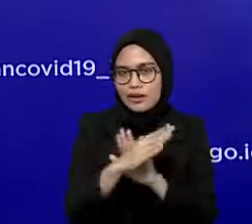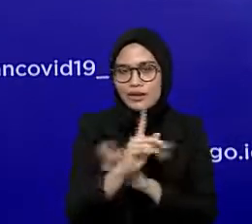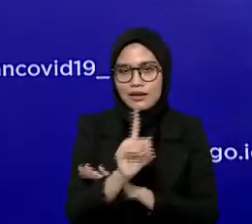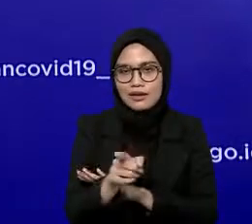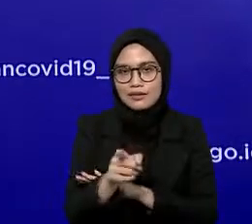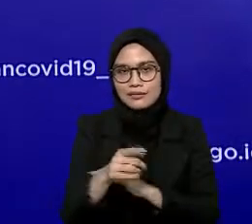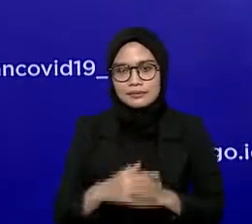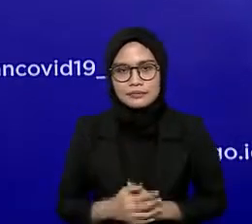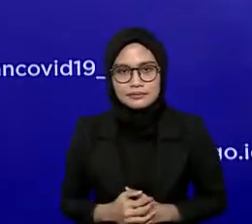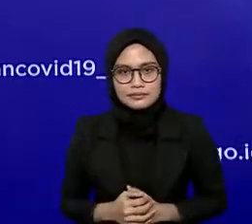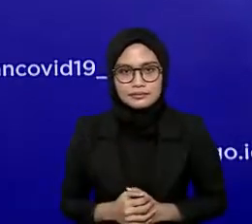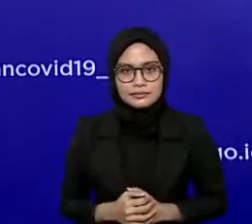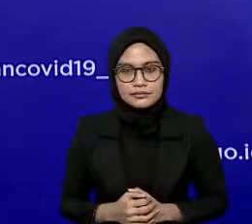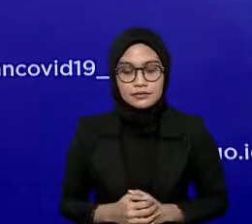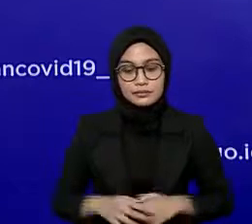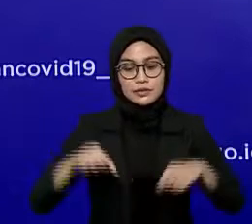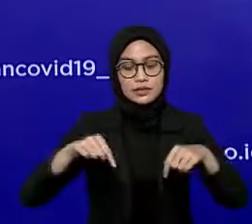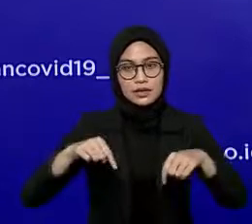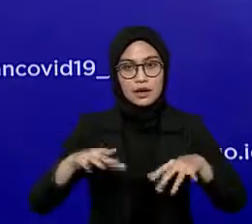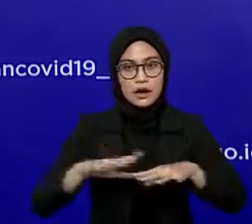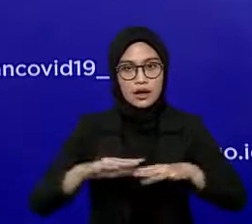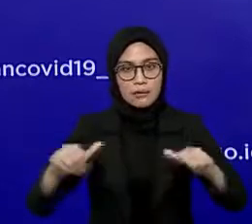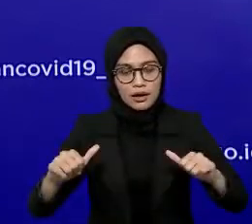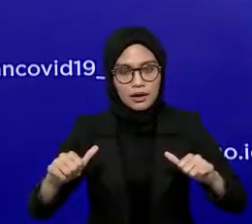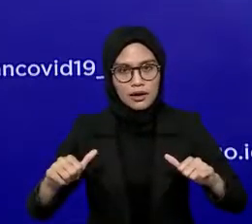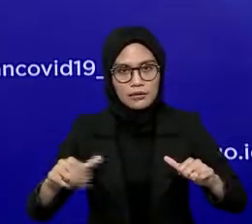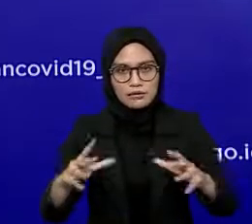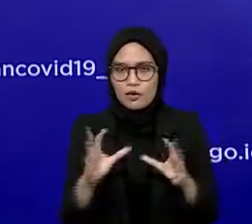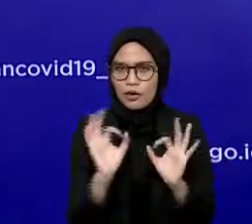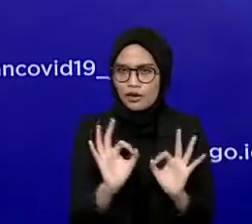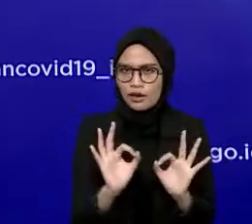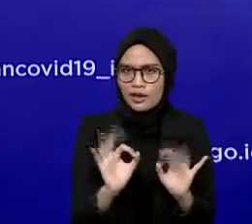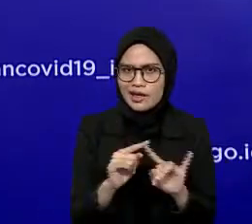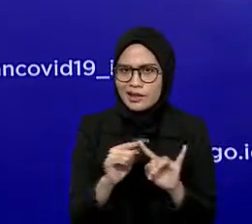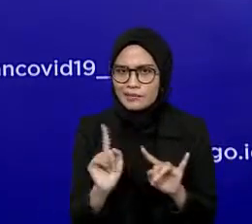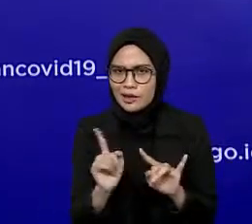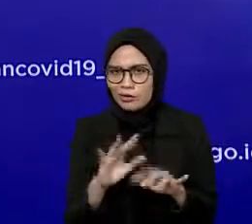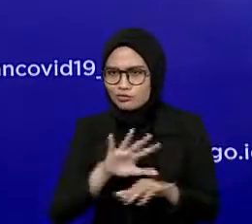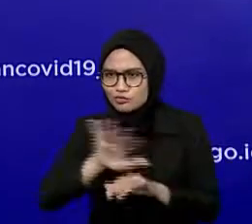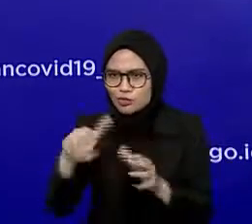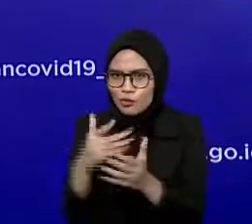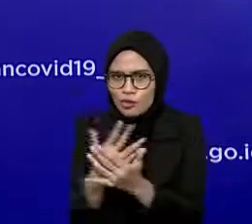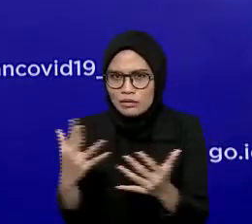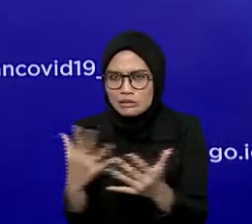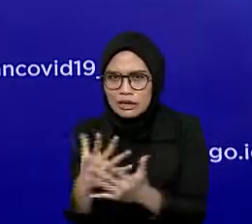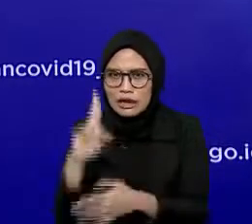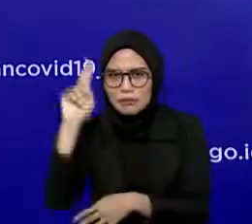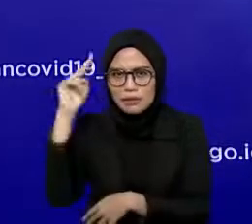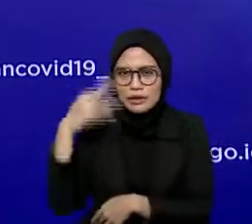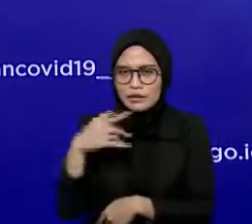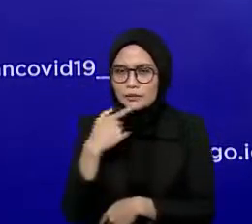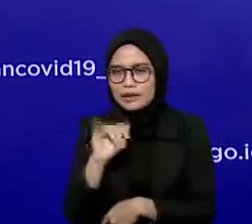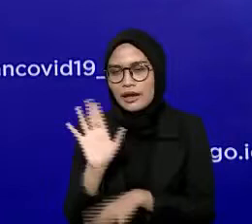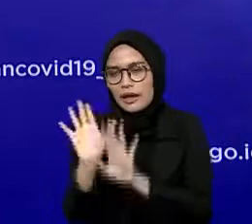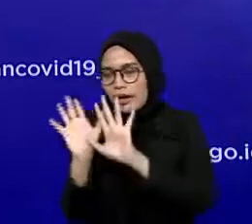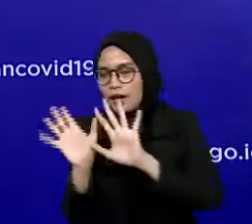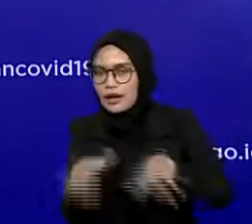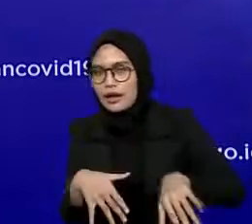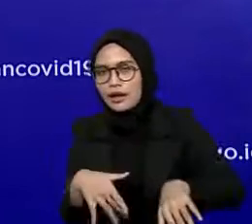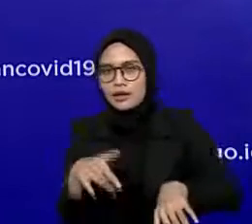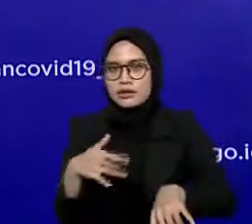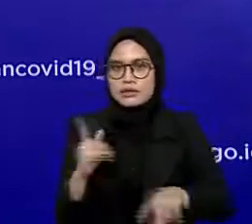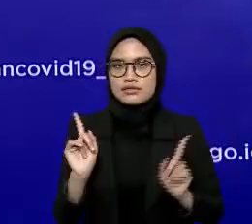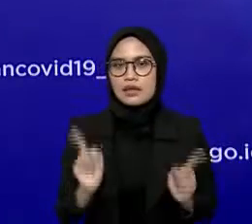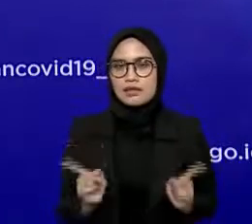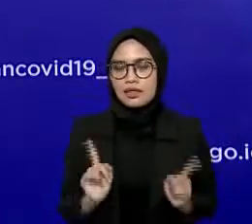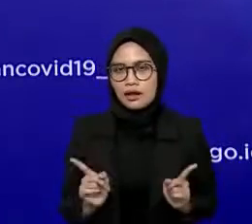Kondisi yang terkendali dapat menjadi bumerang apabila kita lengah dan abai terhadap pembelajaran dari